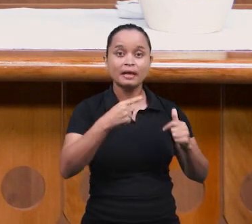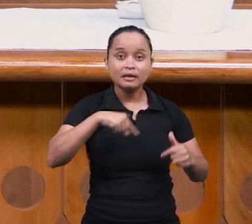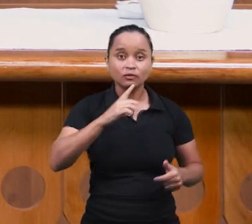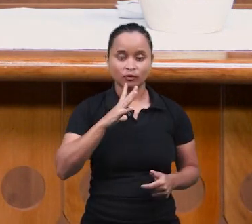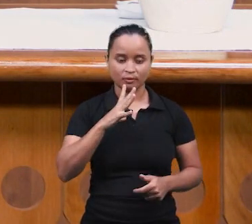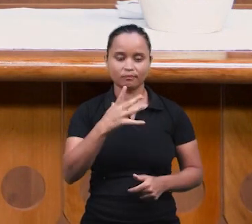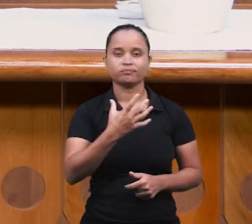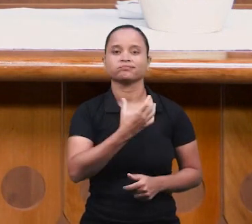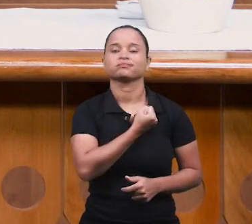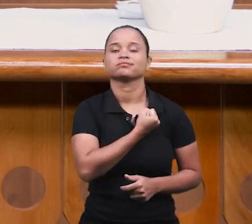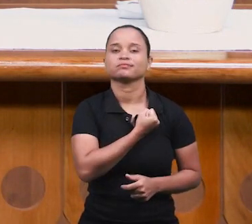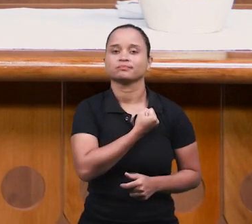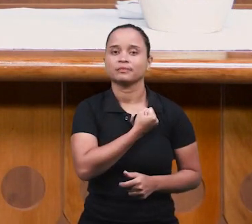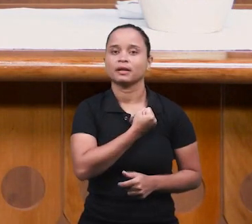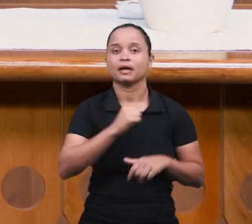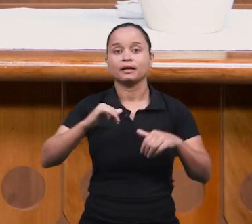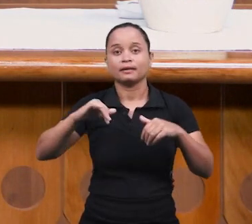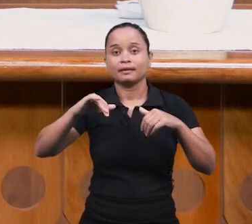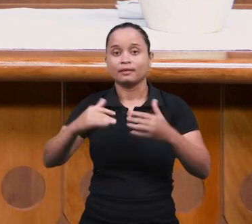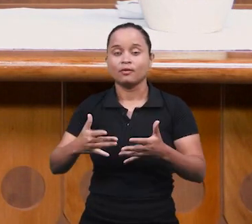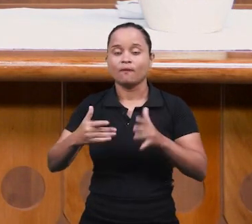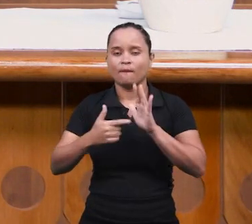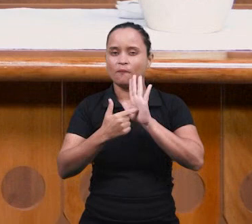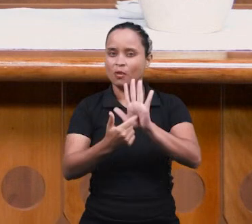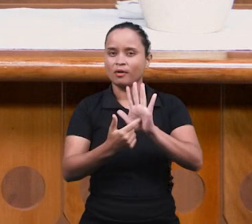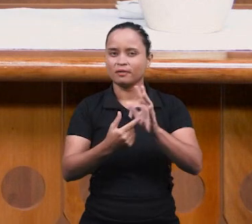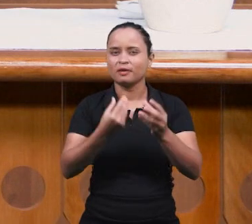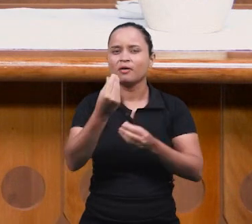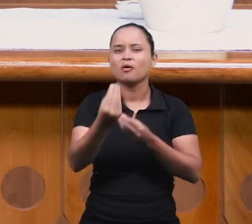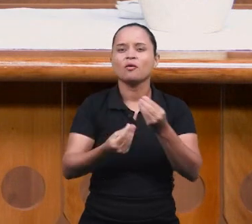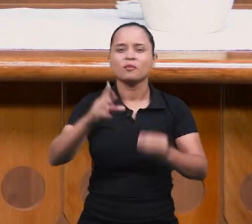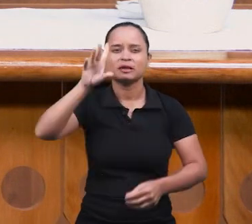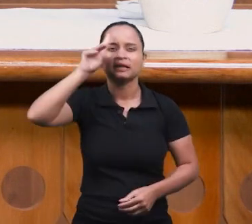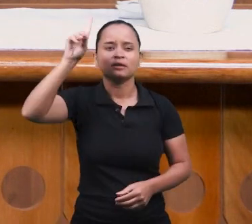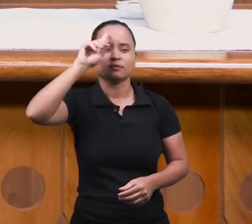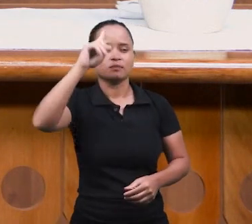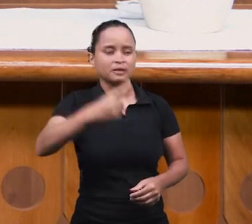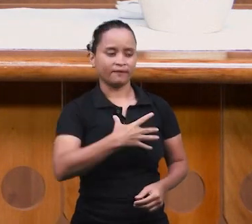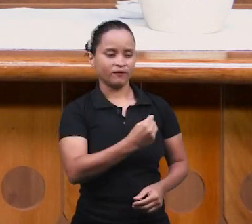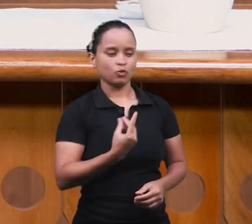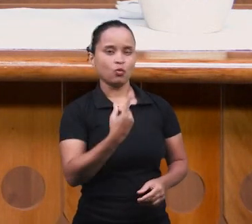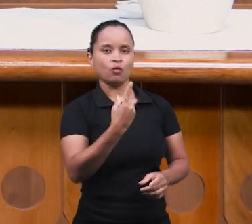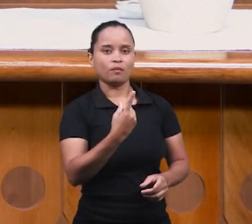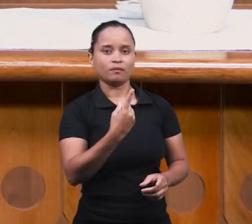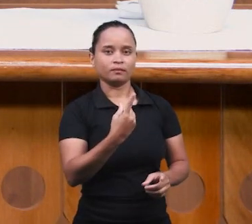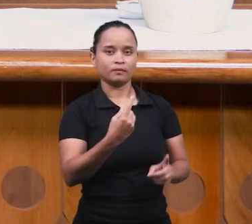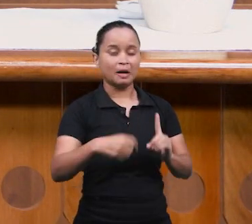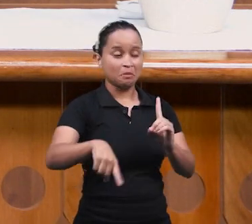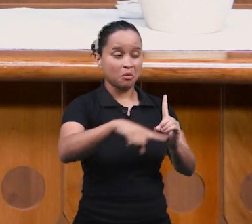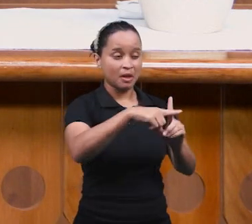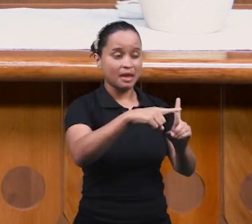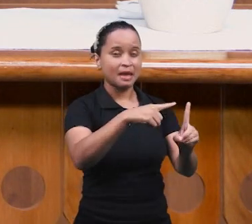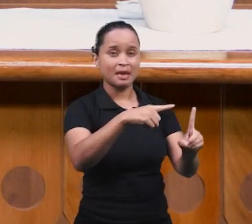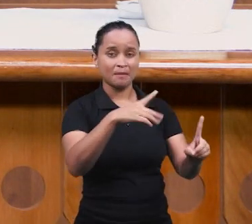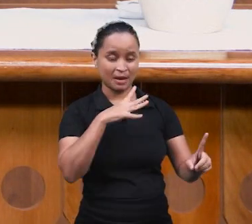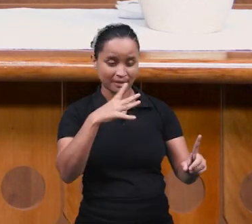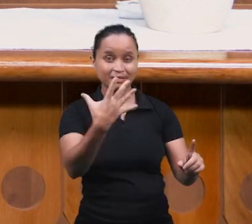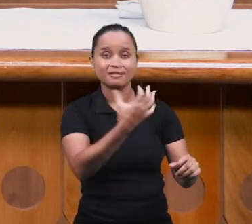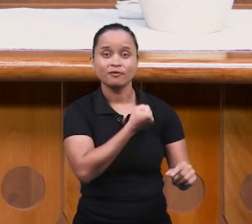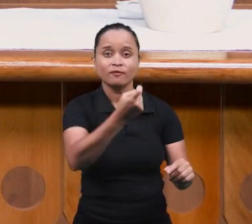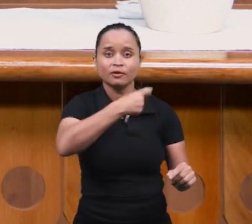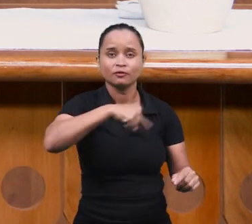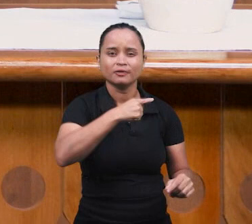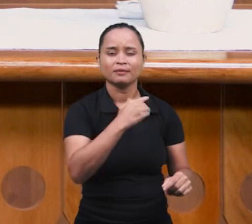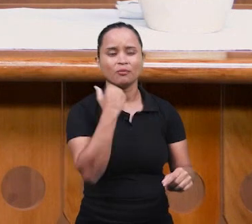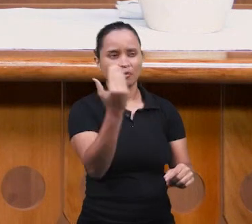souffrances, nous avons été guéris. Donc cela montre la manière comme Dieu livre son Fils unique pour nous sauver de la mort, pour nous enlever